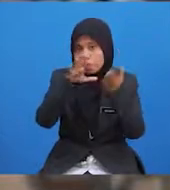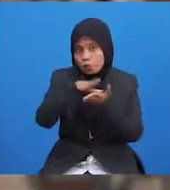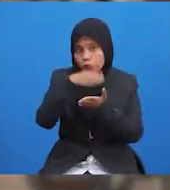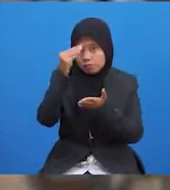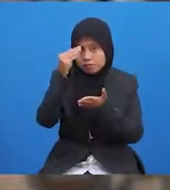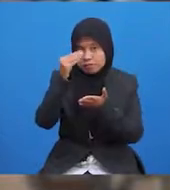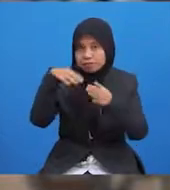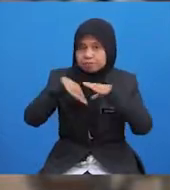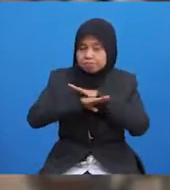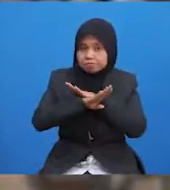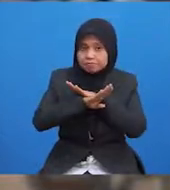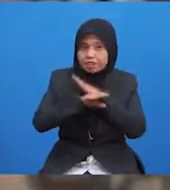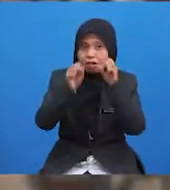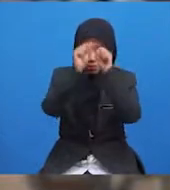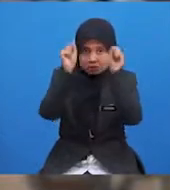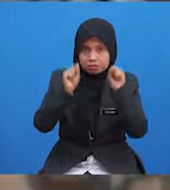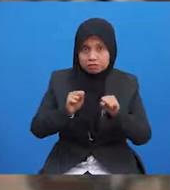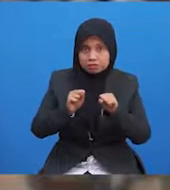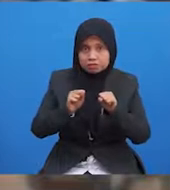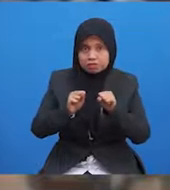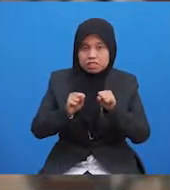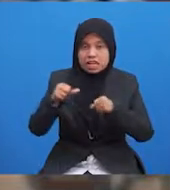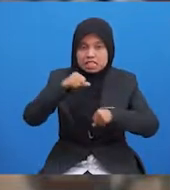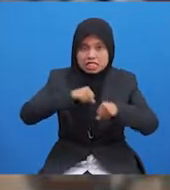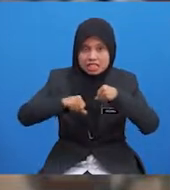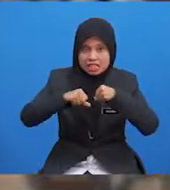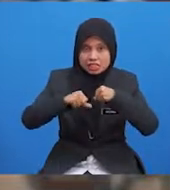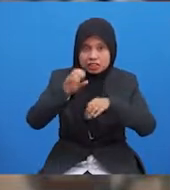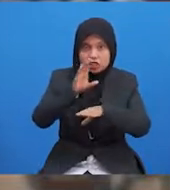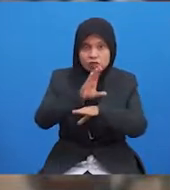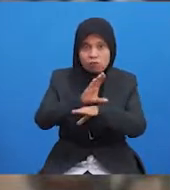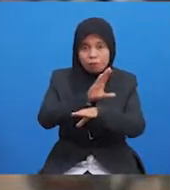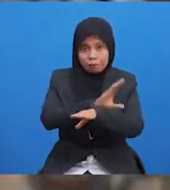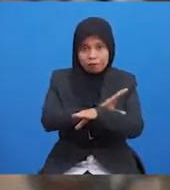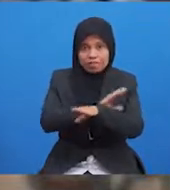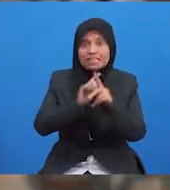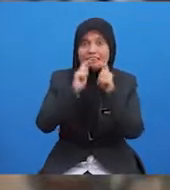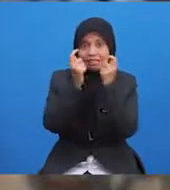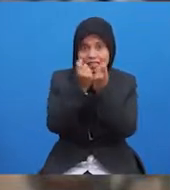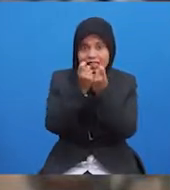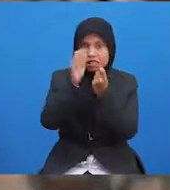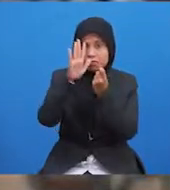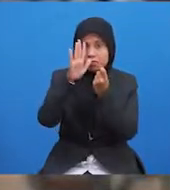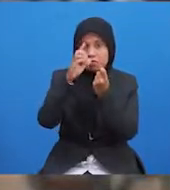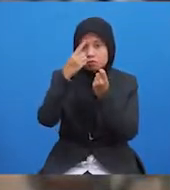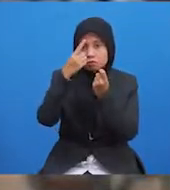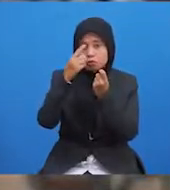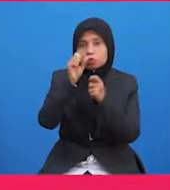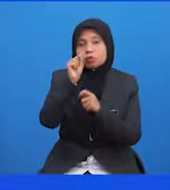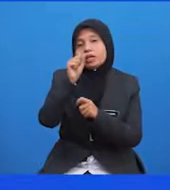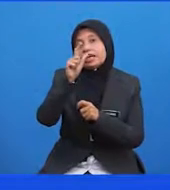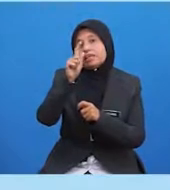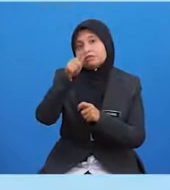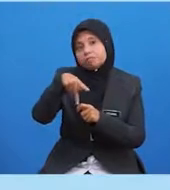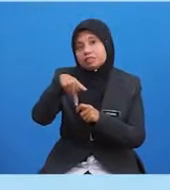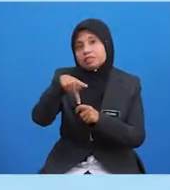belajar dalam mata pelajaran Sains Komputer Tingkatan 5 bagi standard pembelajaran